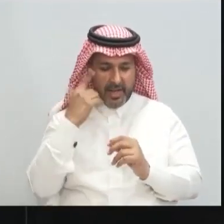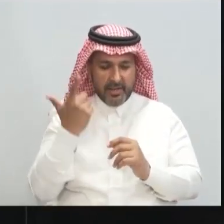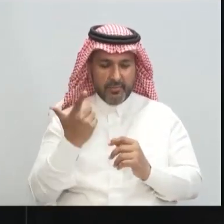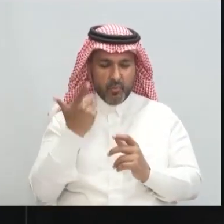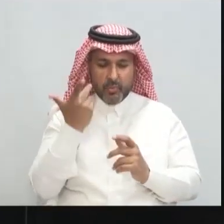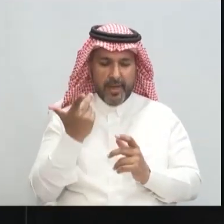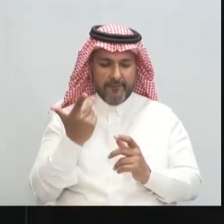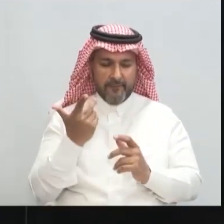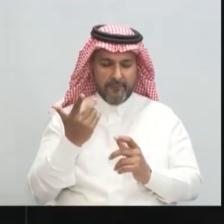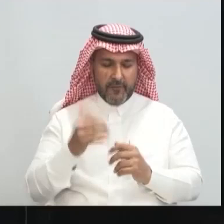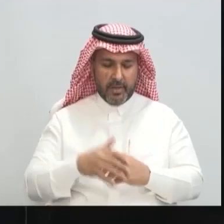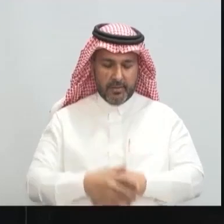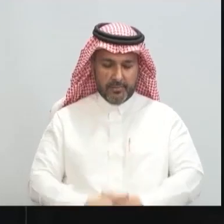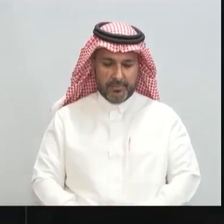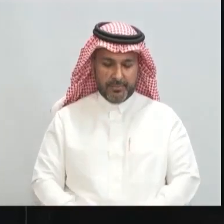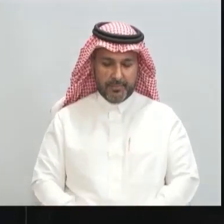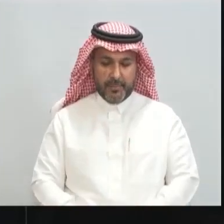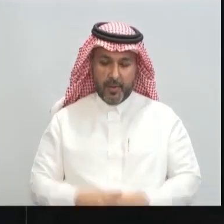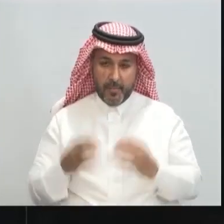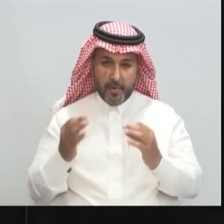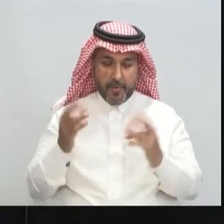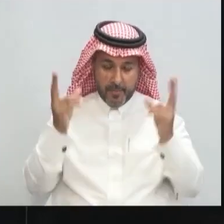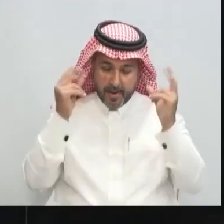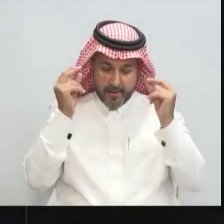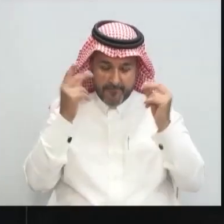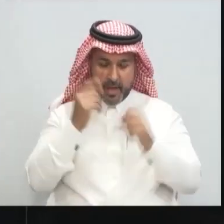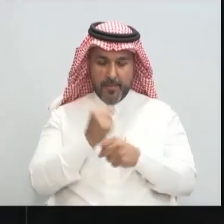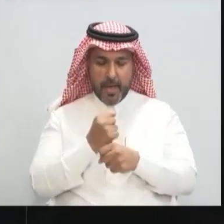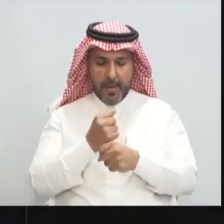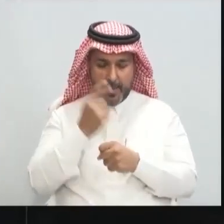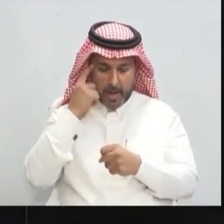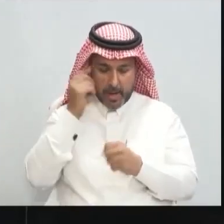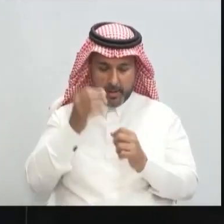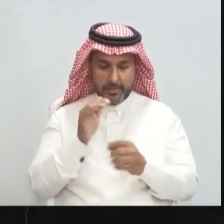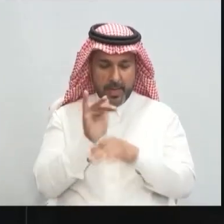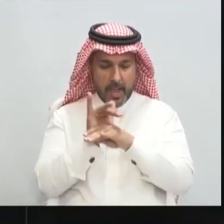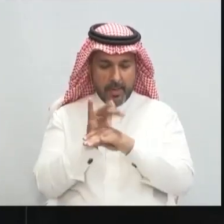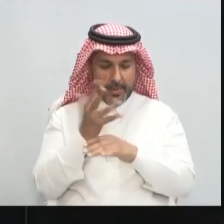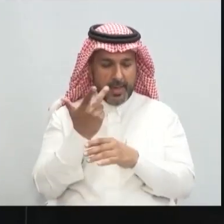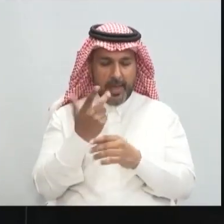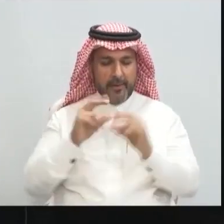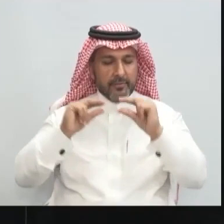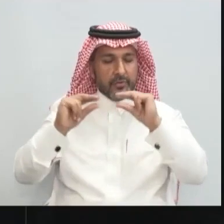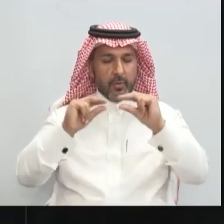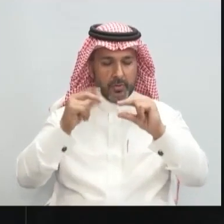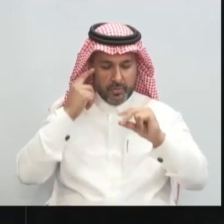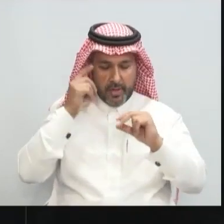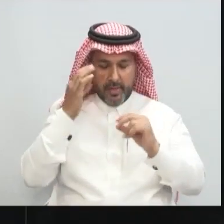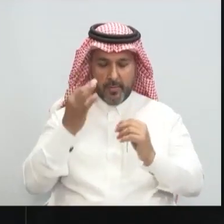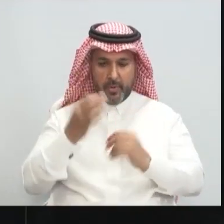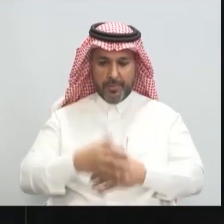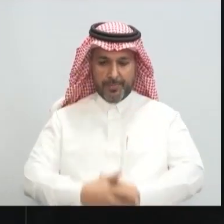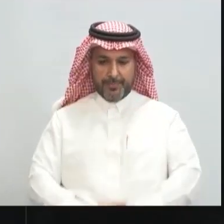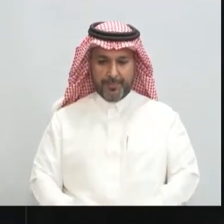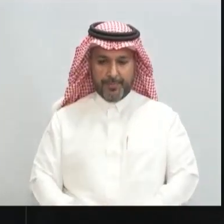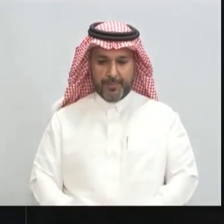لكي تاخذ الامور مجراها ولا يتحمل الموظف مثلا تبعات التواصل غير رسمي اذا اذا مثلا دعا الامر الى م